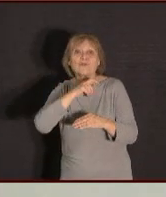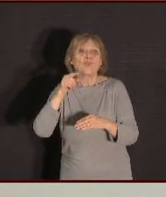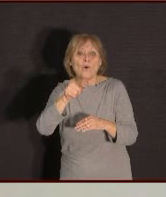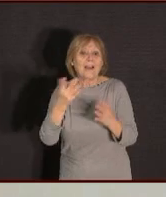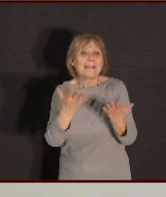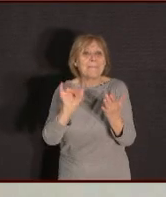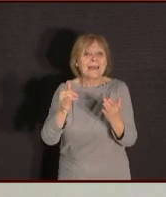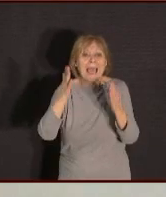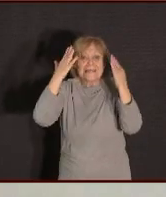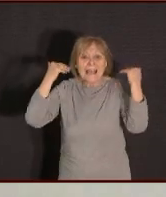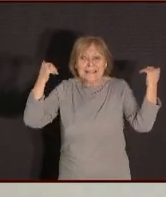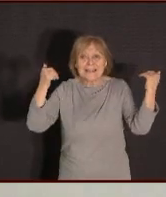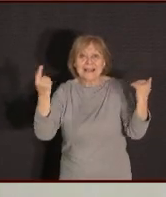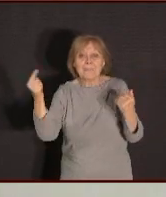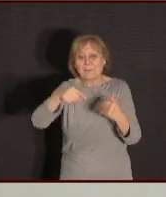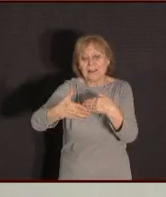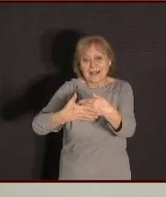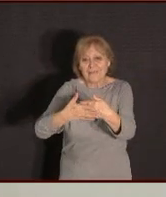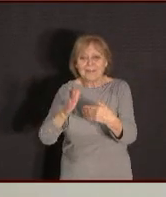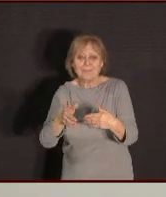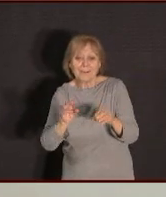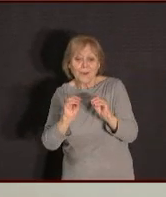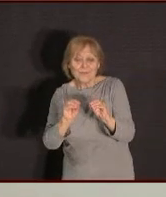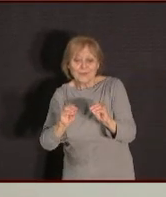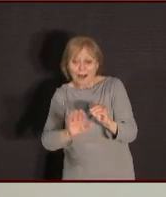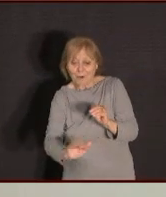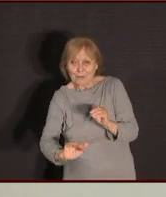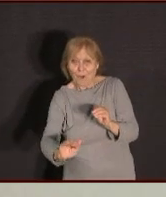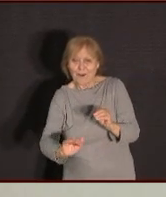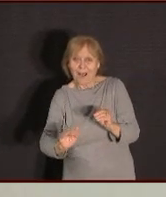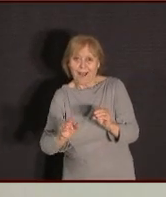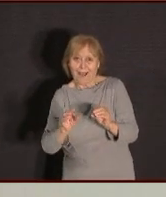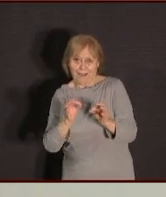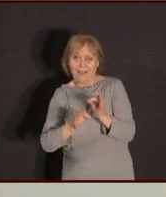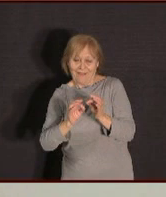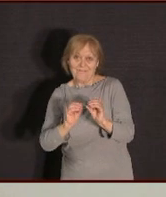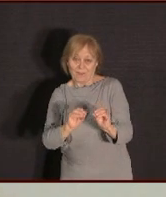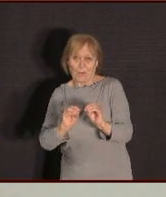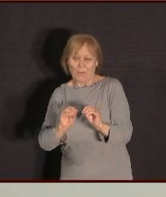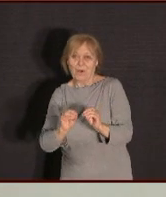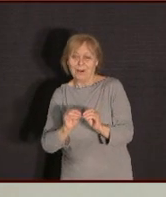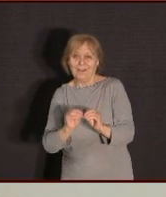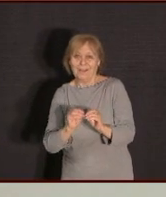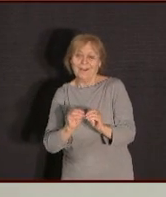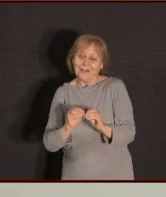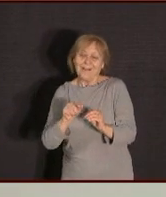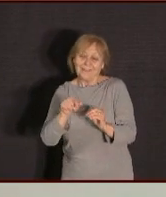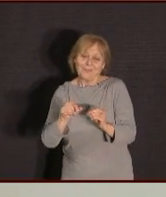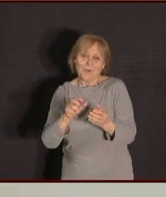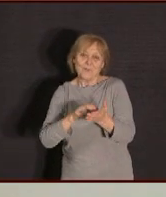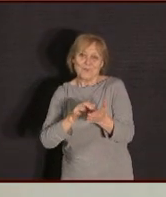sestro, da bi prišla zraven, da bi imela našega otroka, mojega sina, v rok. Zdaj to imam še